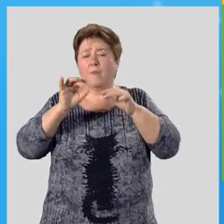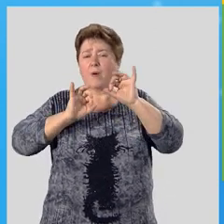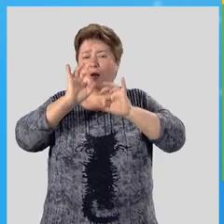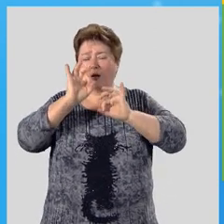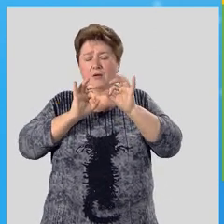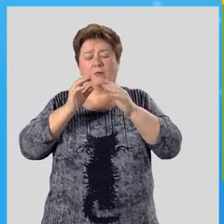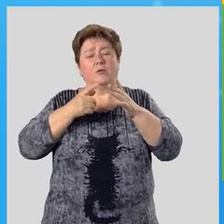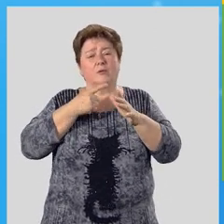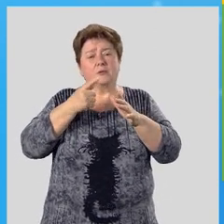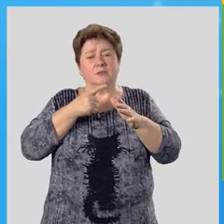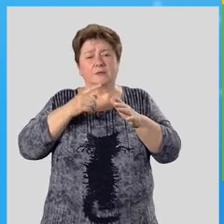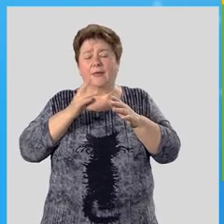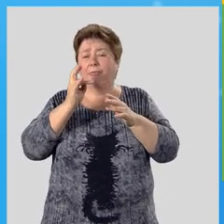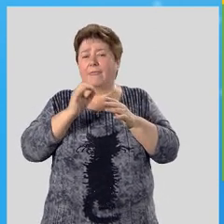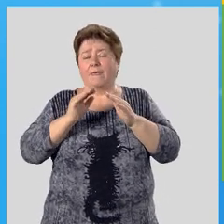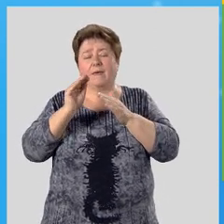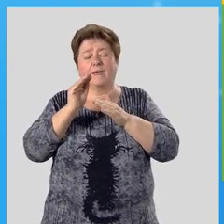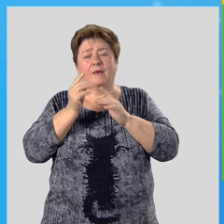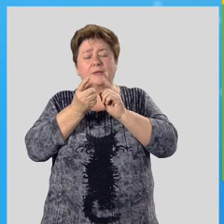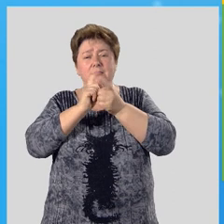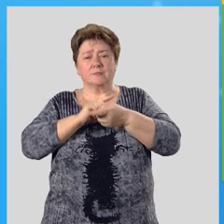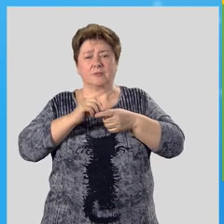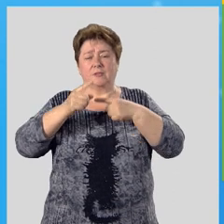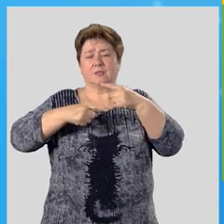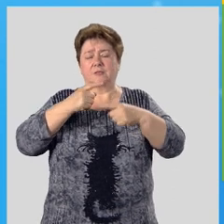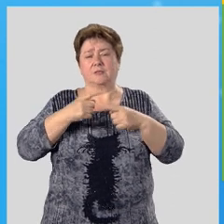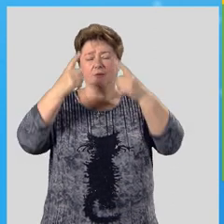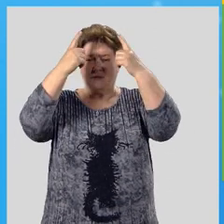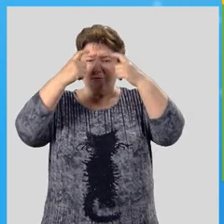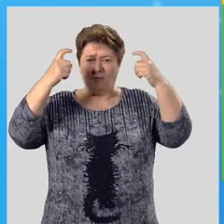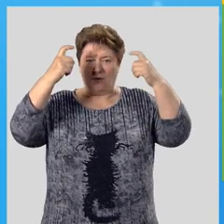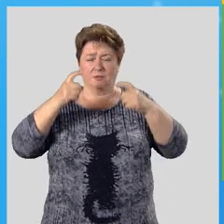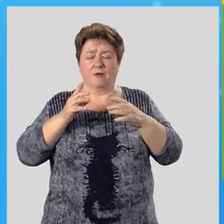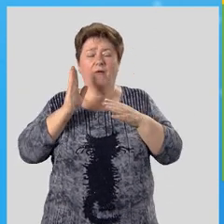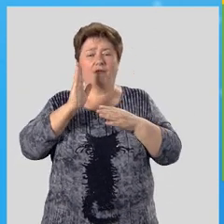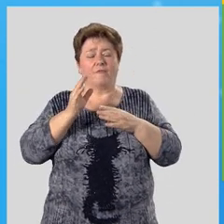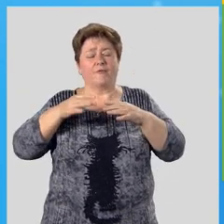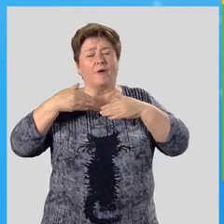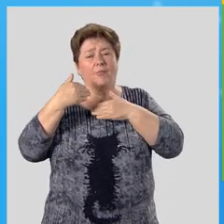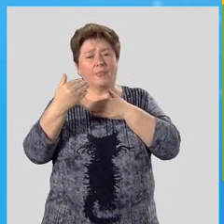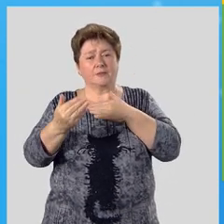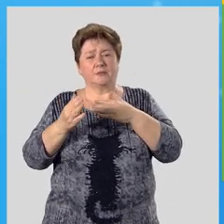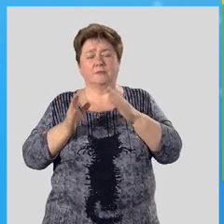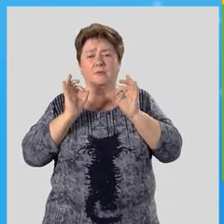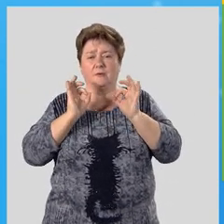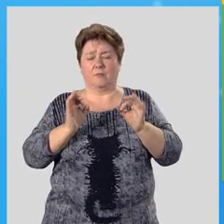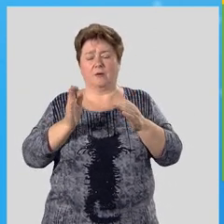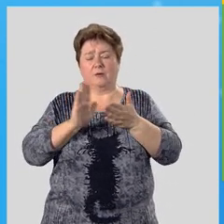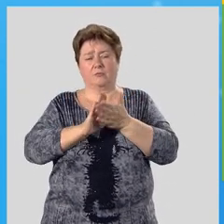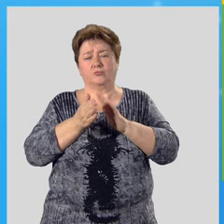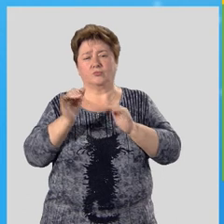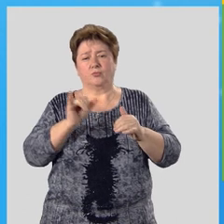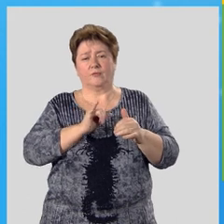молекулы означает неизменность наследственной информации в относительно стабильных